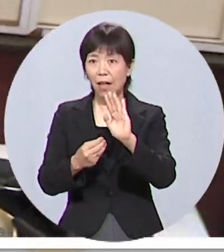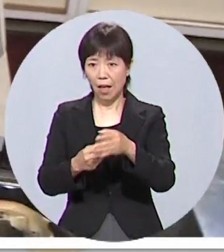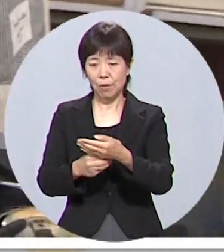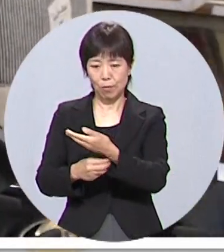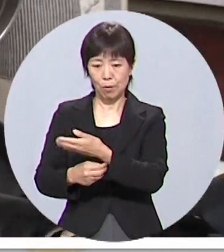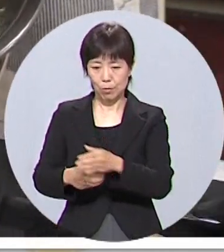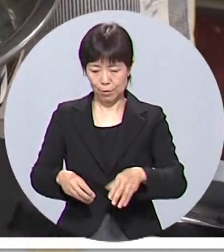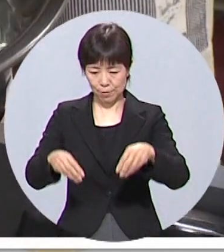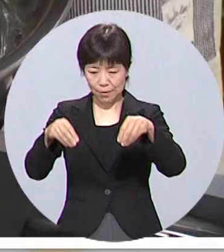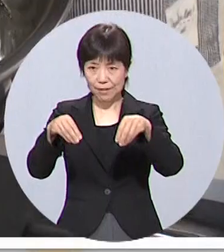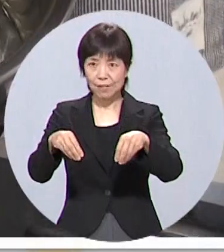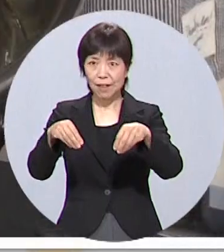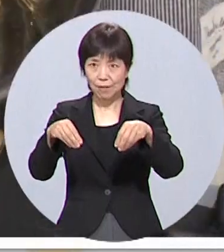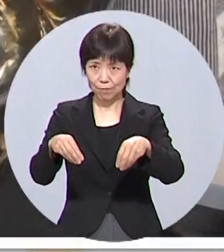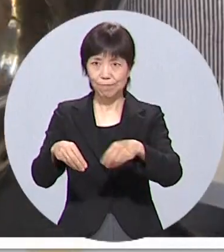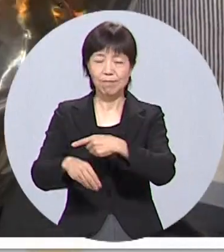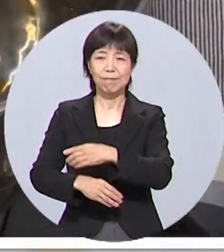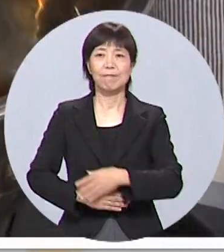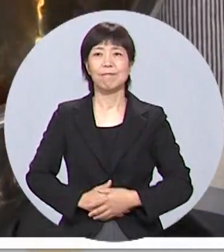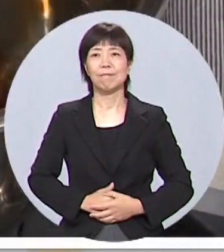浸していきます。